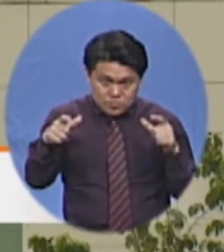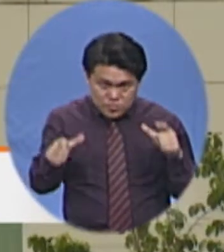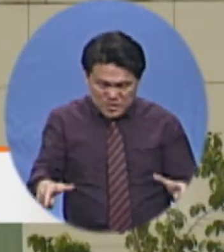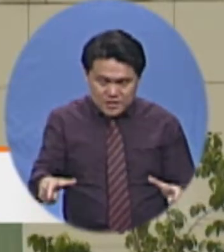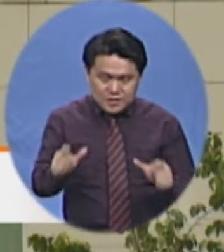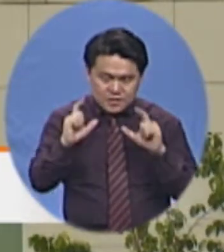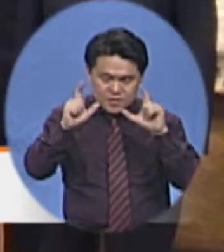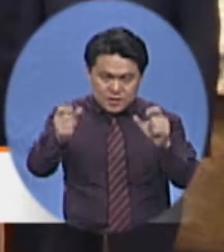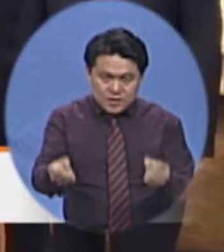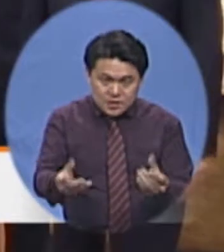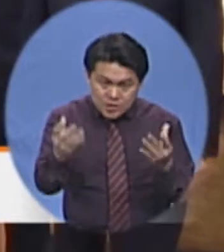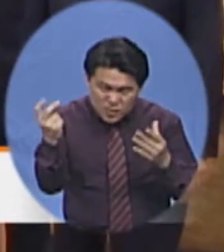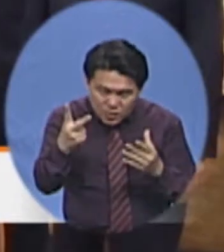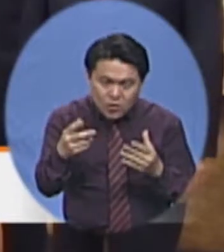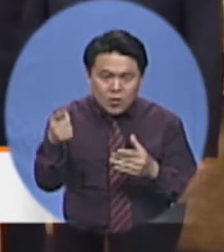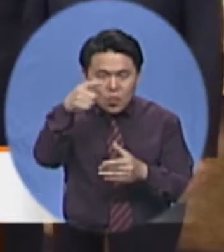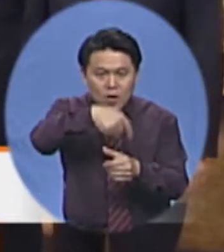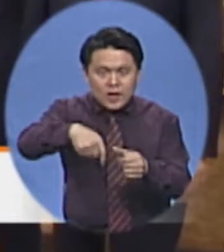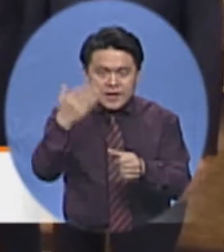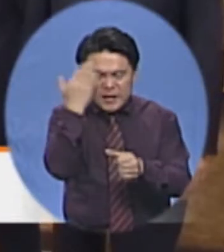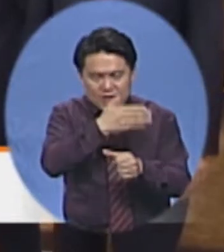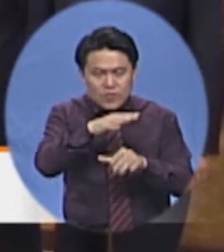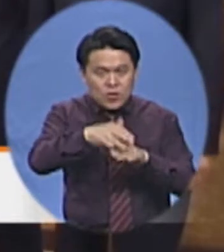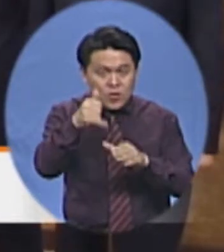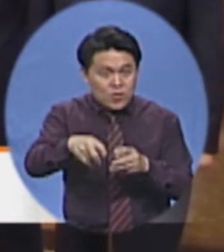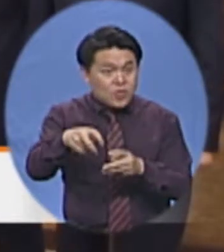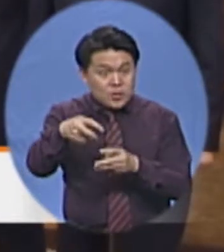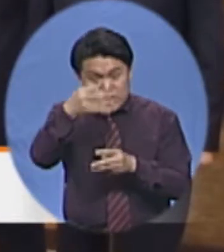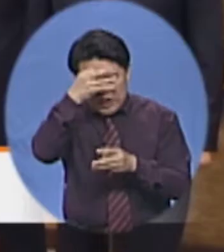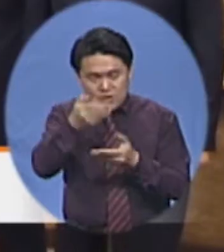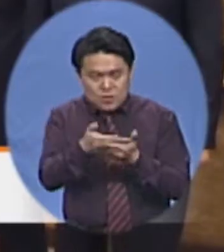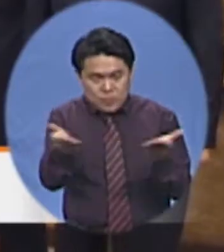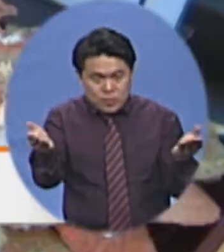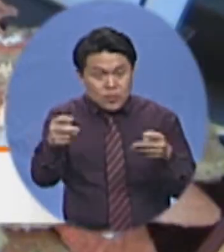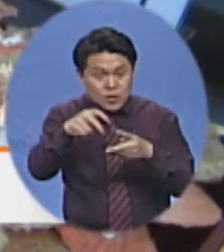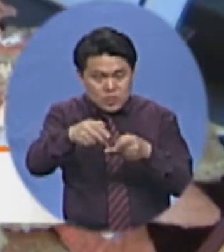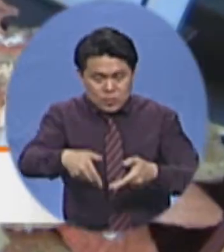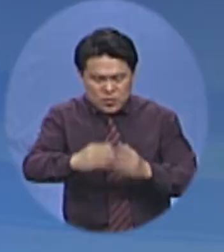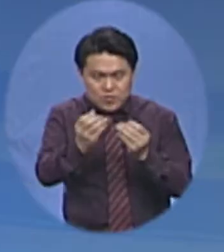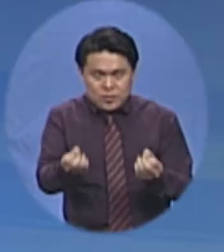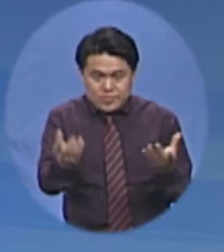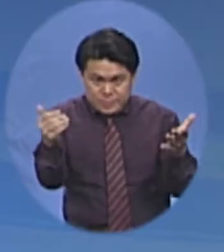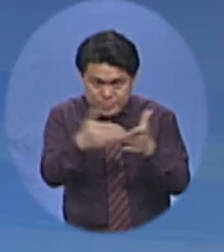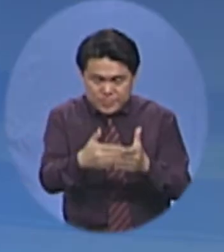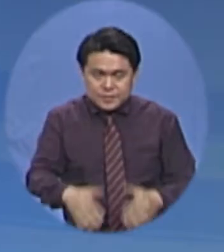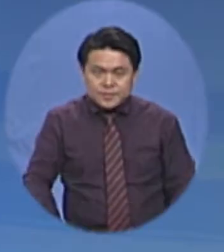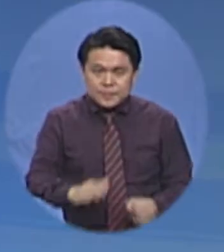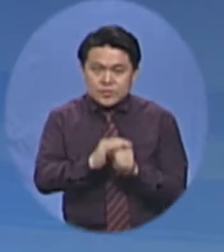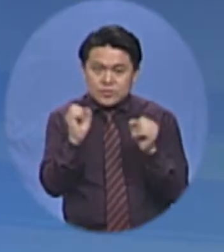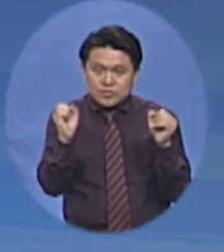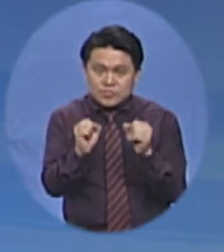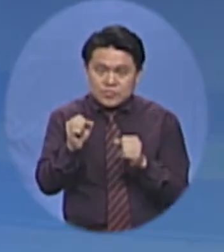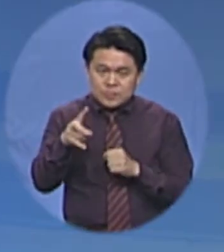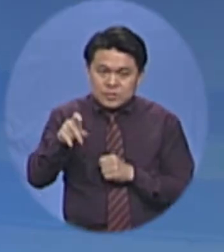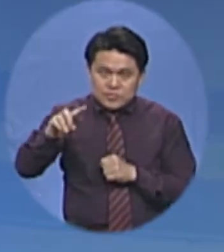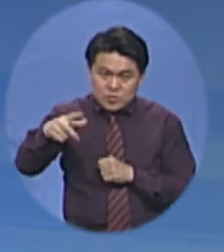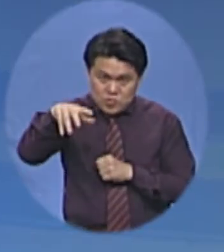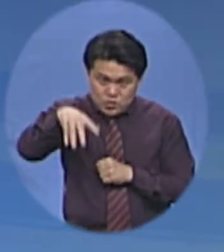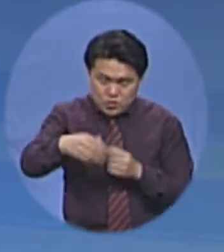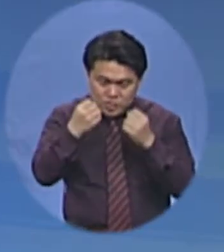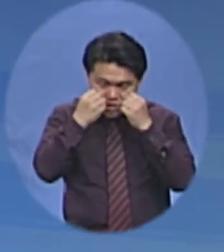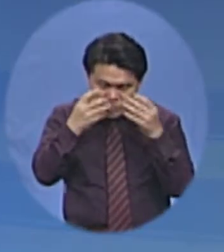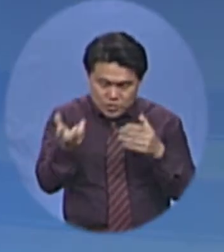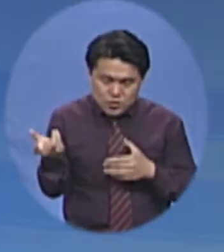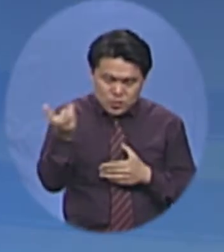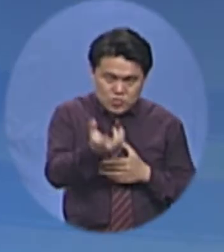함께 친환경 농업기술 보급센터 개소식도 함께 열었습니다. 경상북도 예천군이 새로운